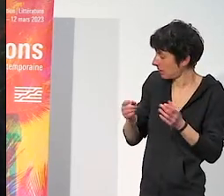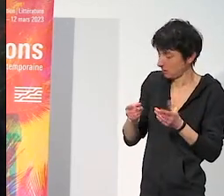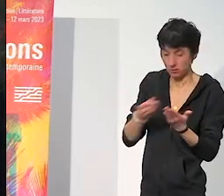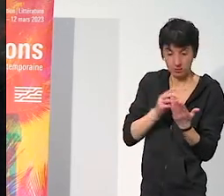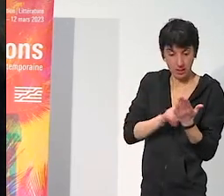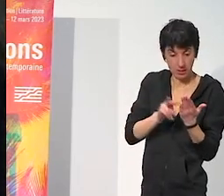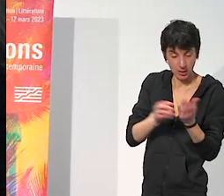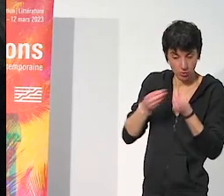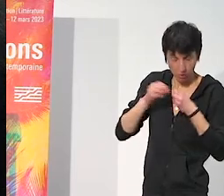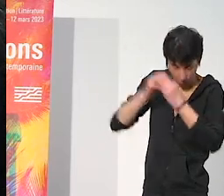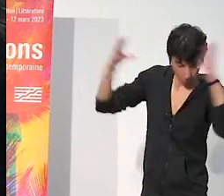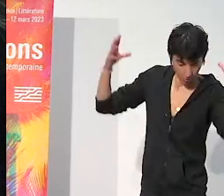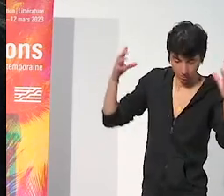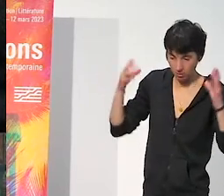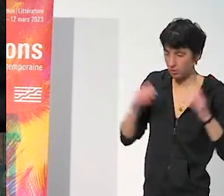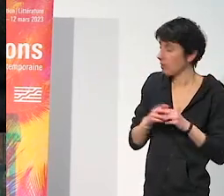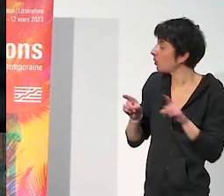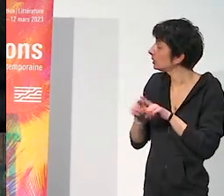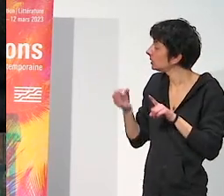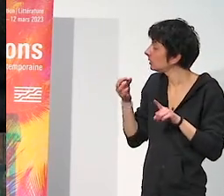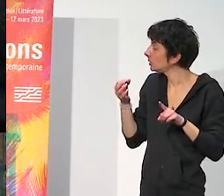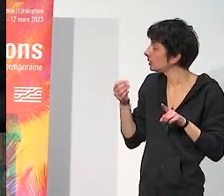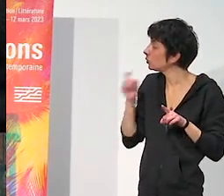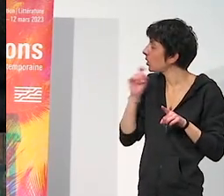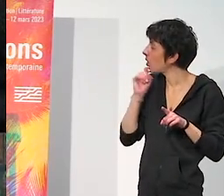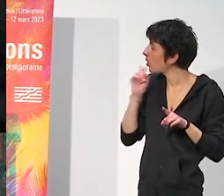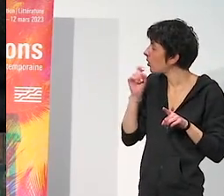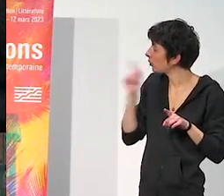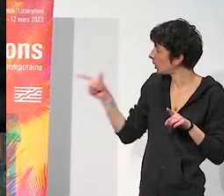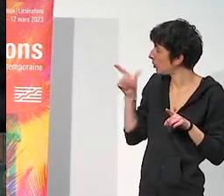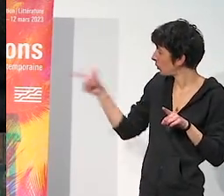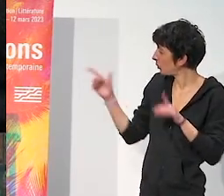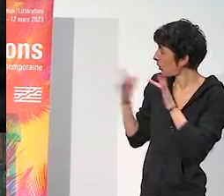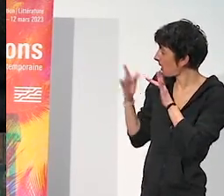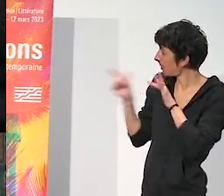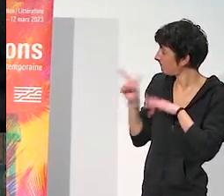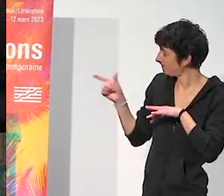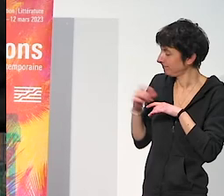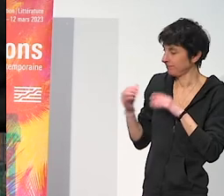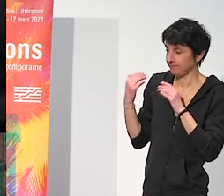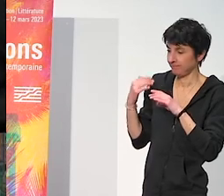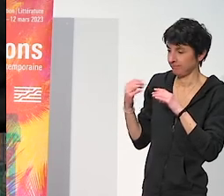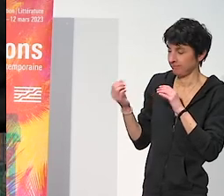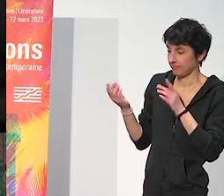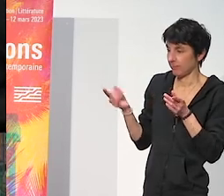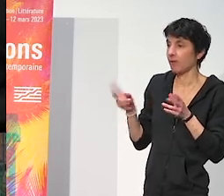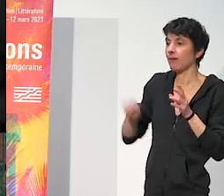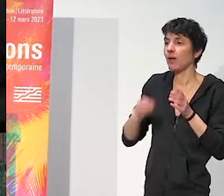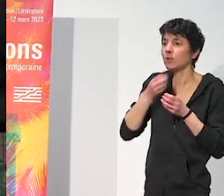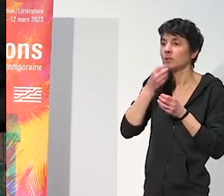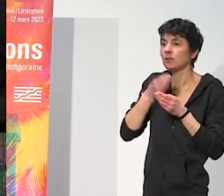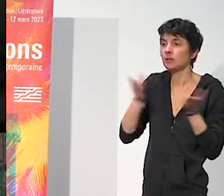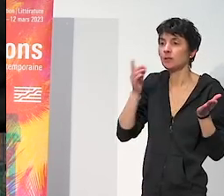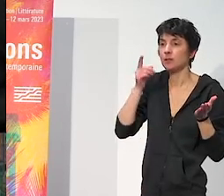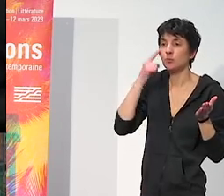voit. Alors, on a été en contact toutes les deux cette semaine. Alors, je n'ai pas révélé